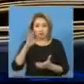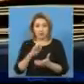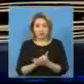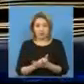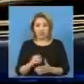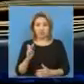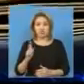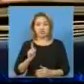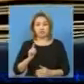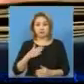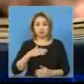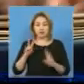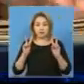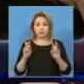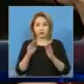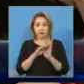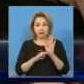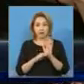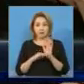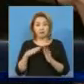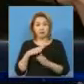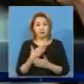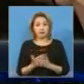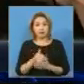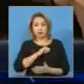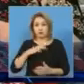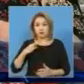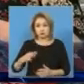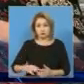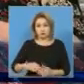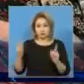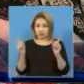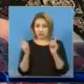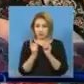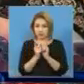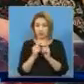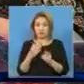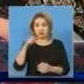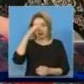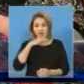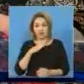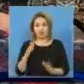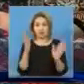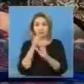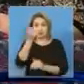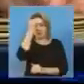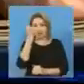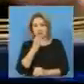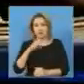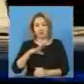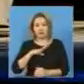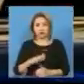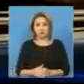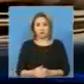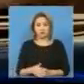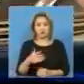«Жди меня, бармысың бауырым» бағдарламаларының нәтиже болмай, өз олын өзі кездейсоқ тапқан әке тағдырына тек алғыс айтумен болды. Енді